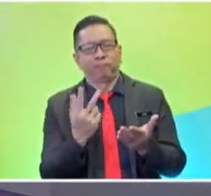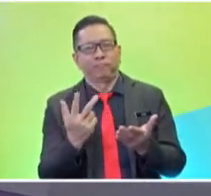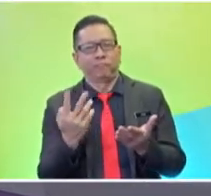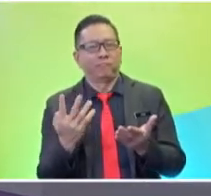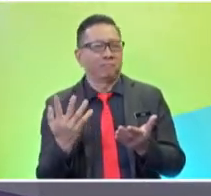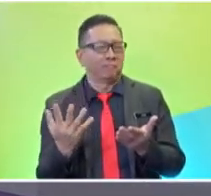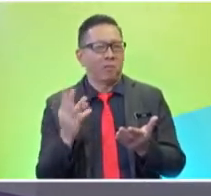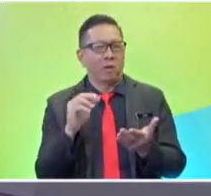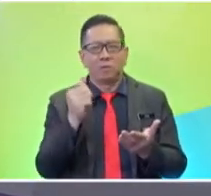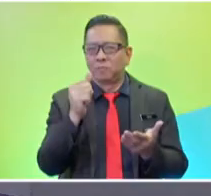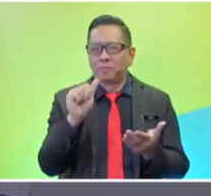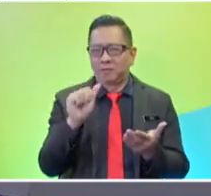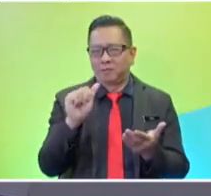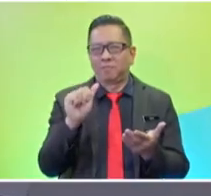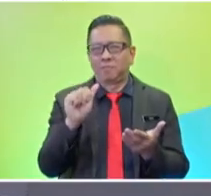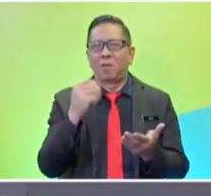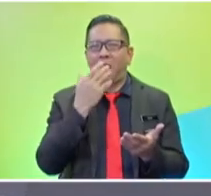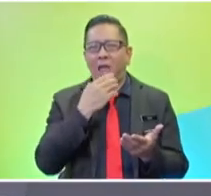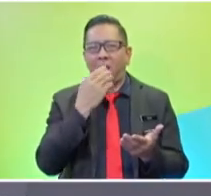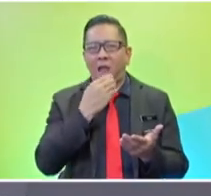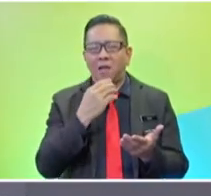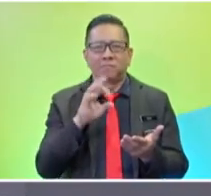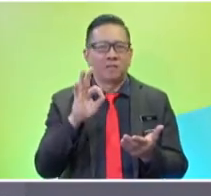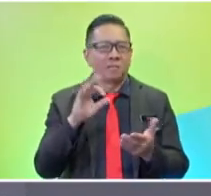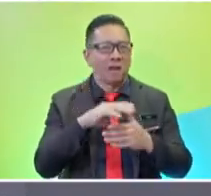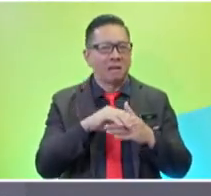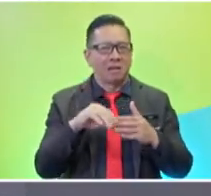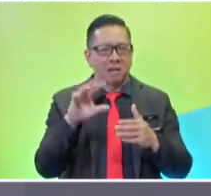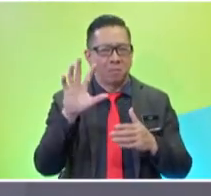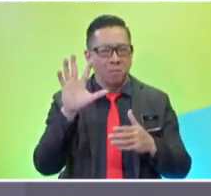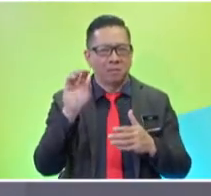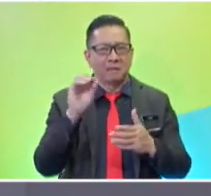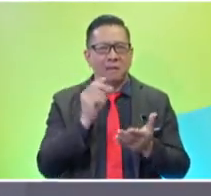ada 10 biji 10 biji sembilan juta